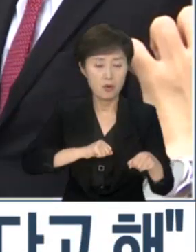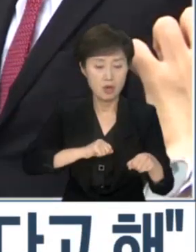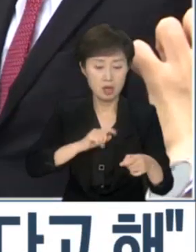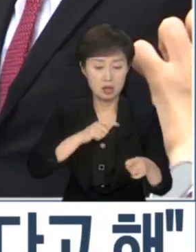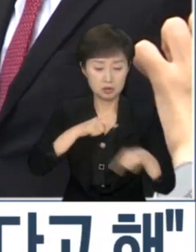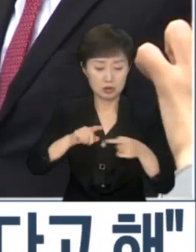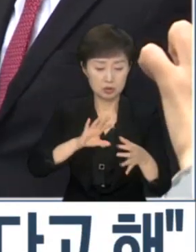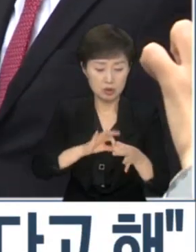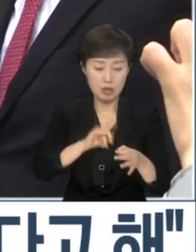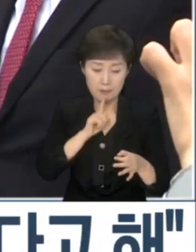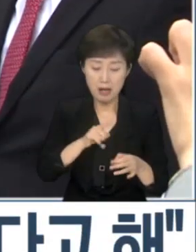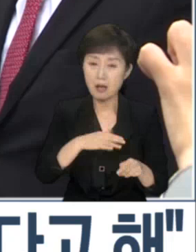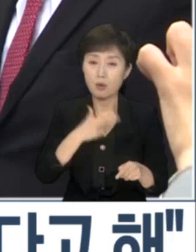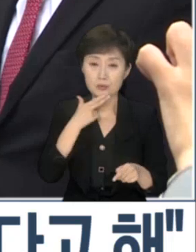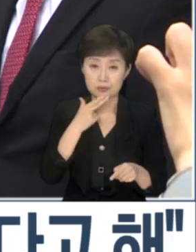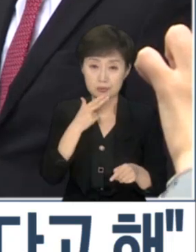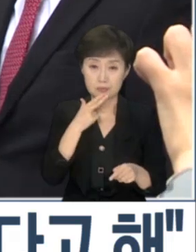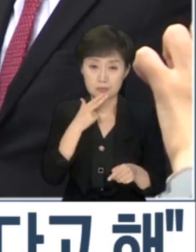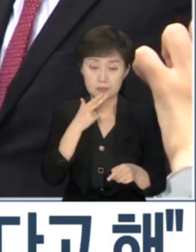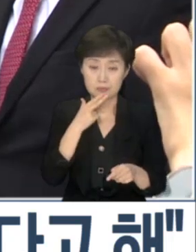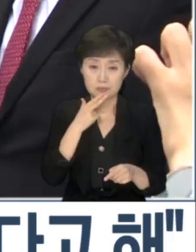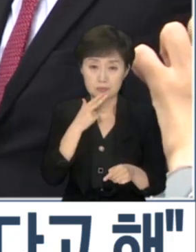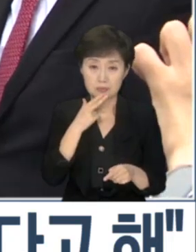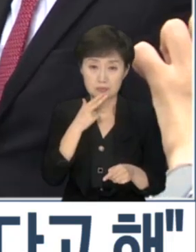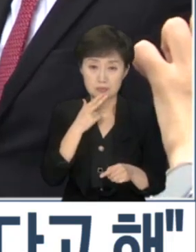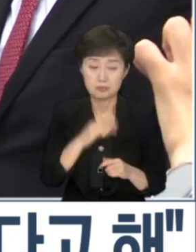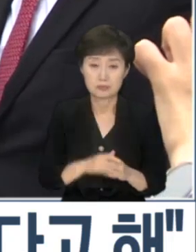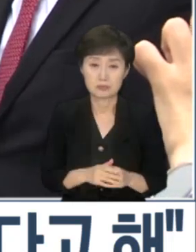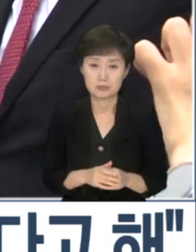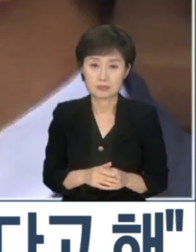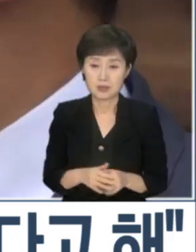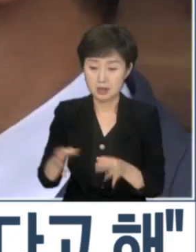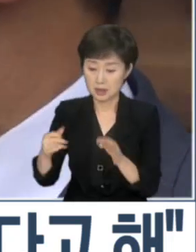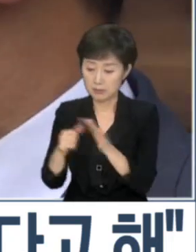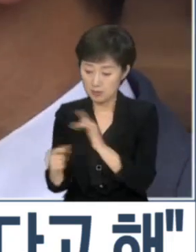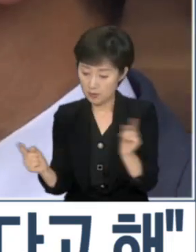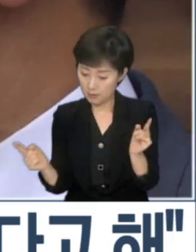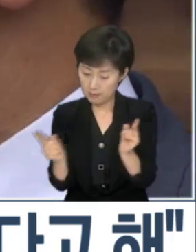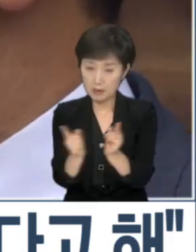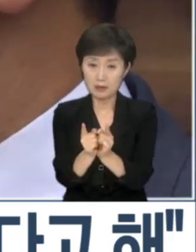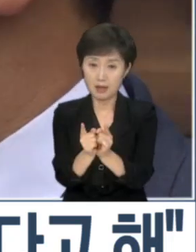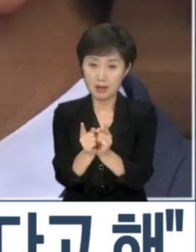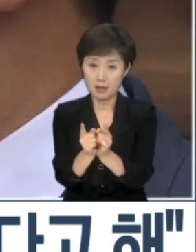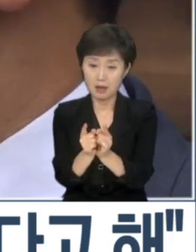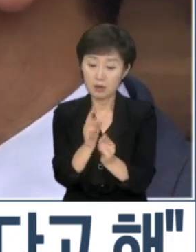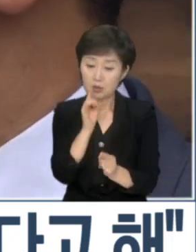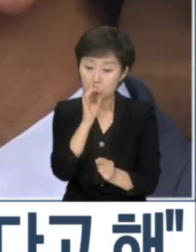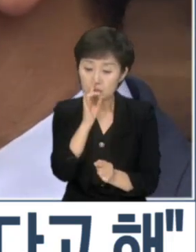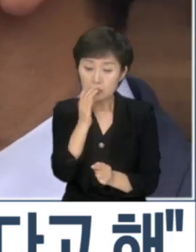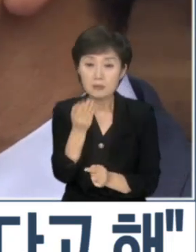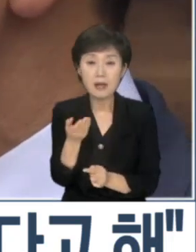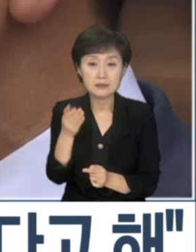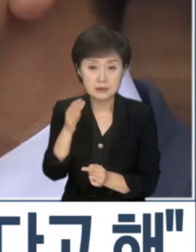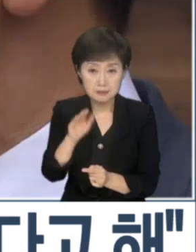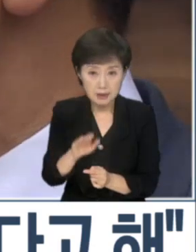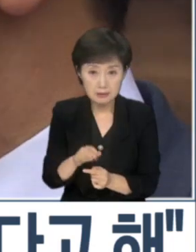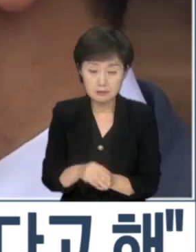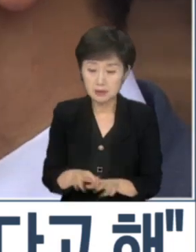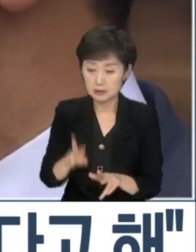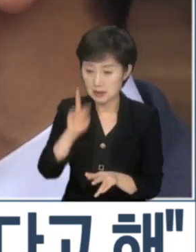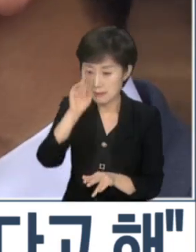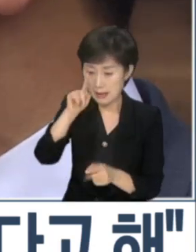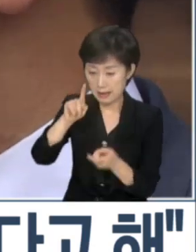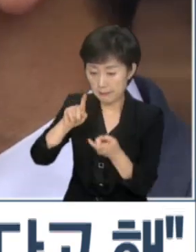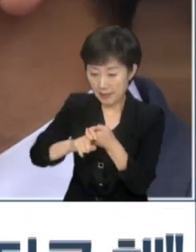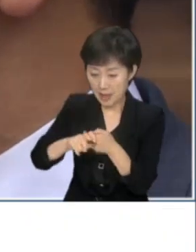은사를 하시는 건 아니거든요 그렇기 때문에 뭐 해석은 그럴 수도 있겠습니다만은 지금 뭐 우리가 친박들이 뭐